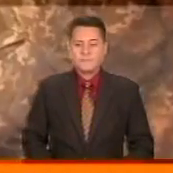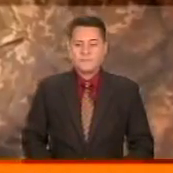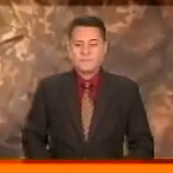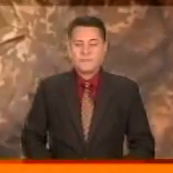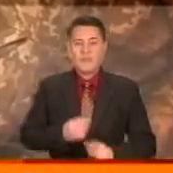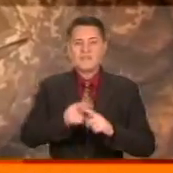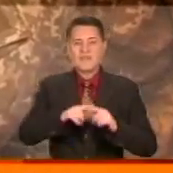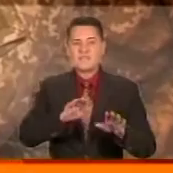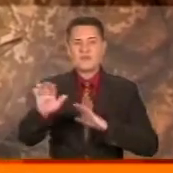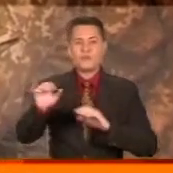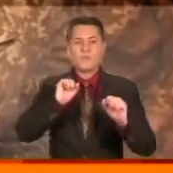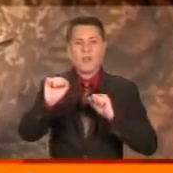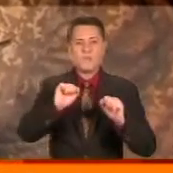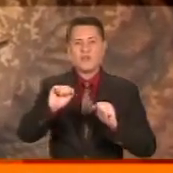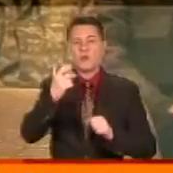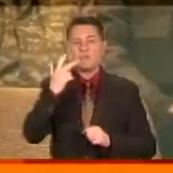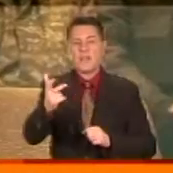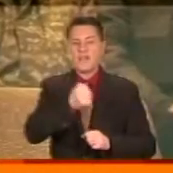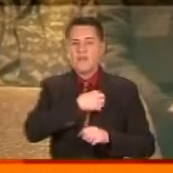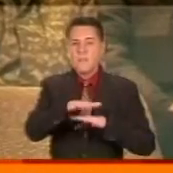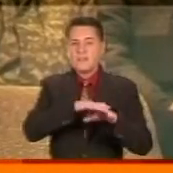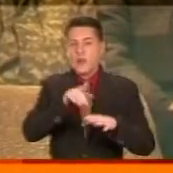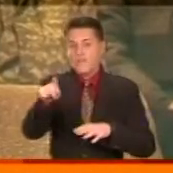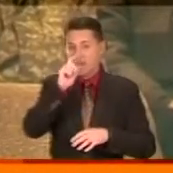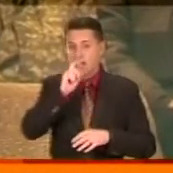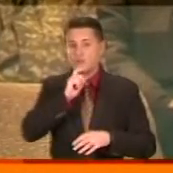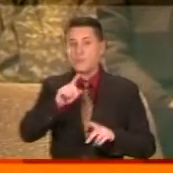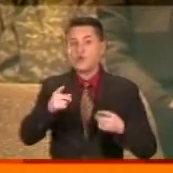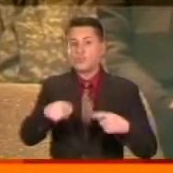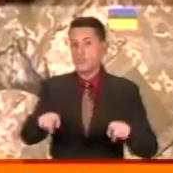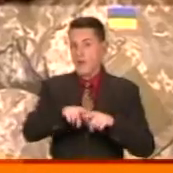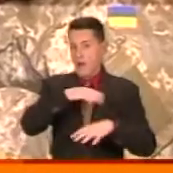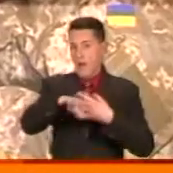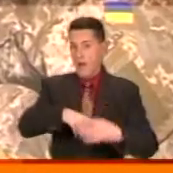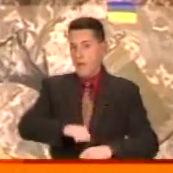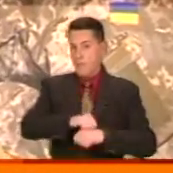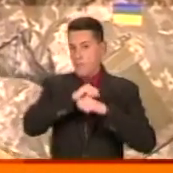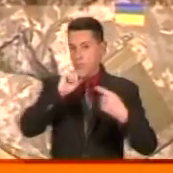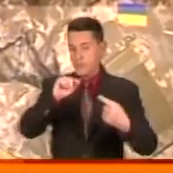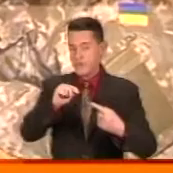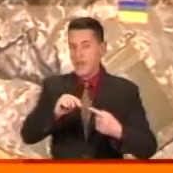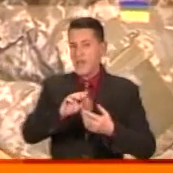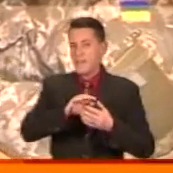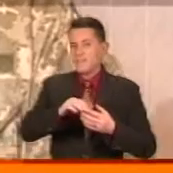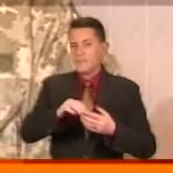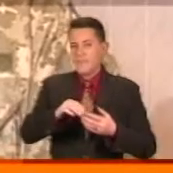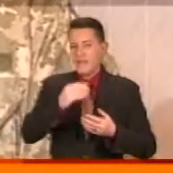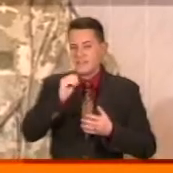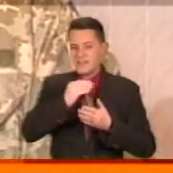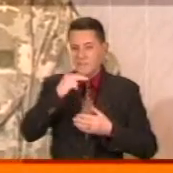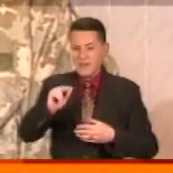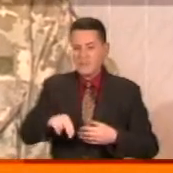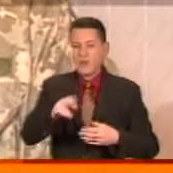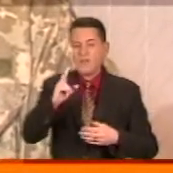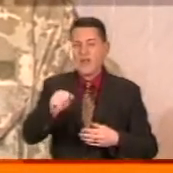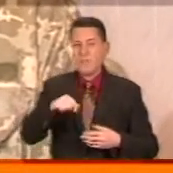Я не боявся. Це заступник командира 3-го батальйону. Він взагалі не розуміє, чому така буча. Все списує на психологічний стан вояків. Понимаете,